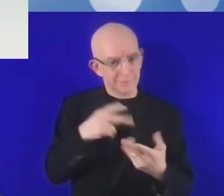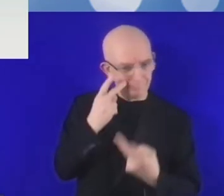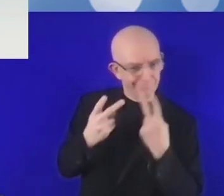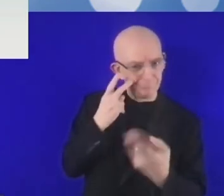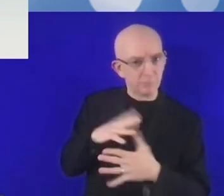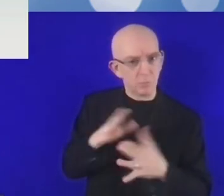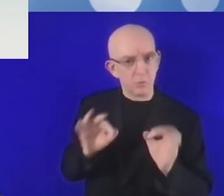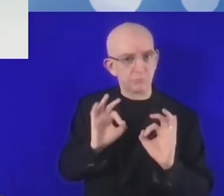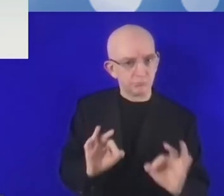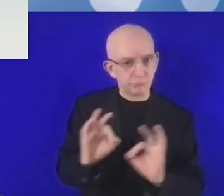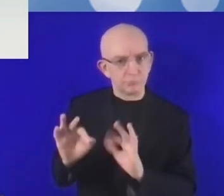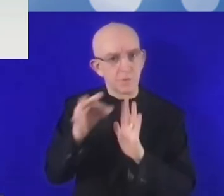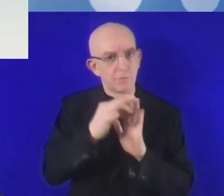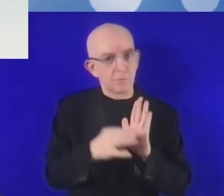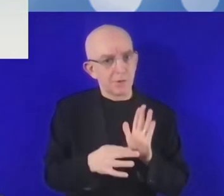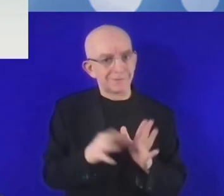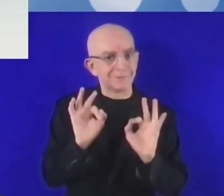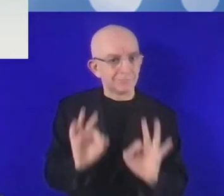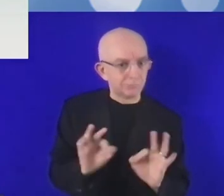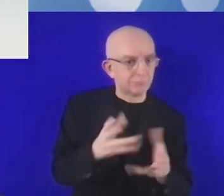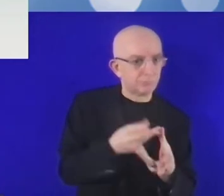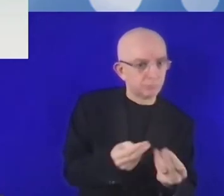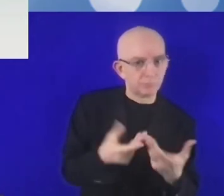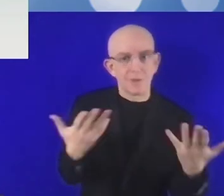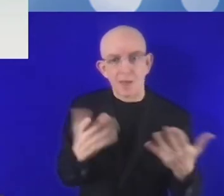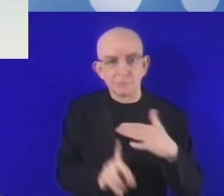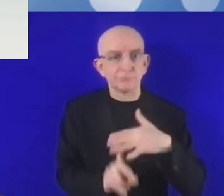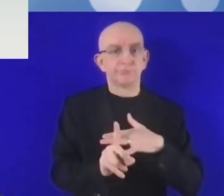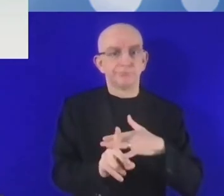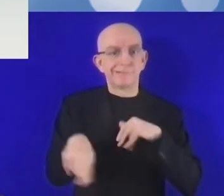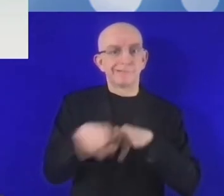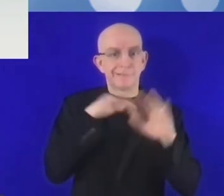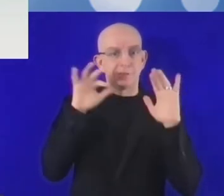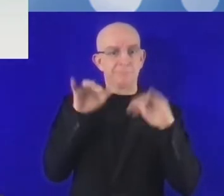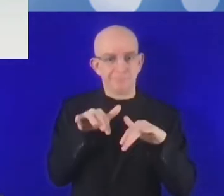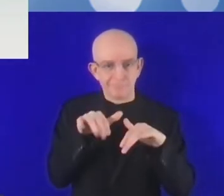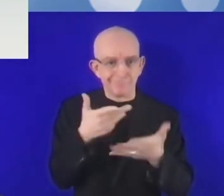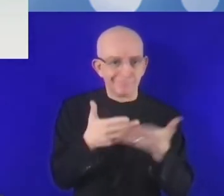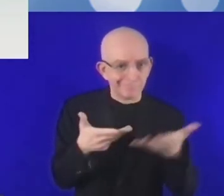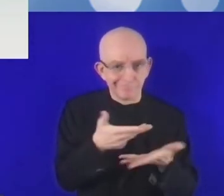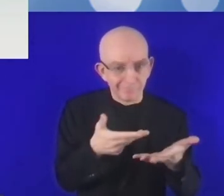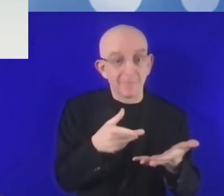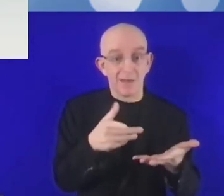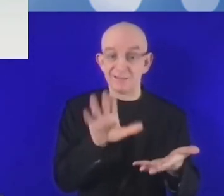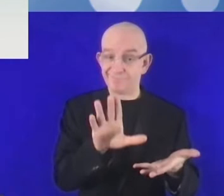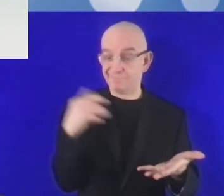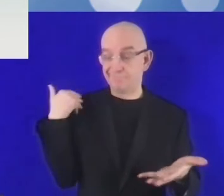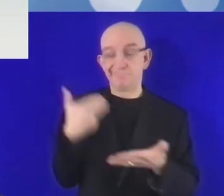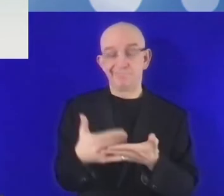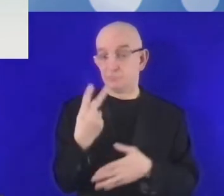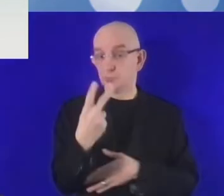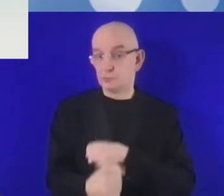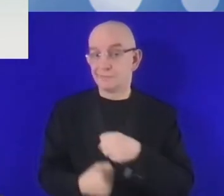un rôle à jouer, un rôle primordial. Les élus les élus d'un côté, mais aussi le